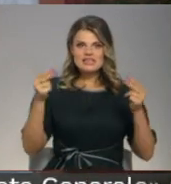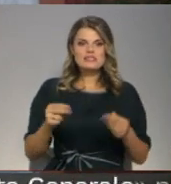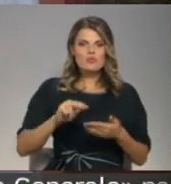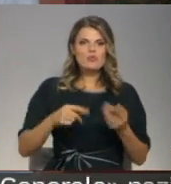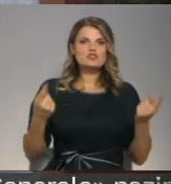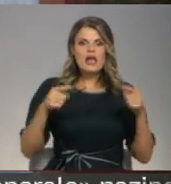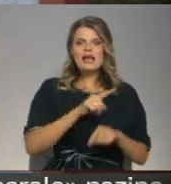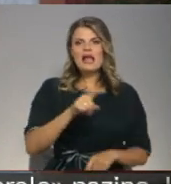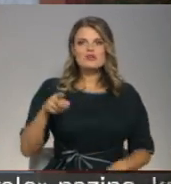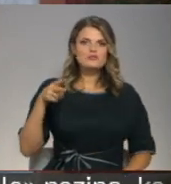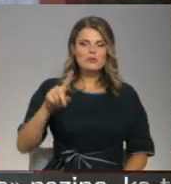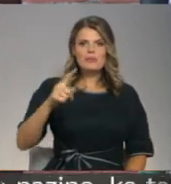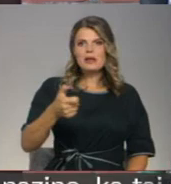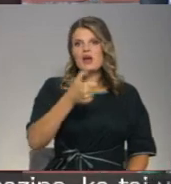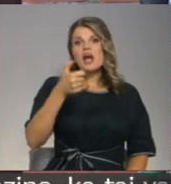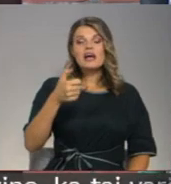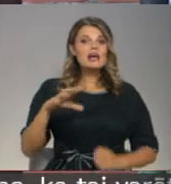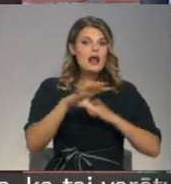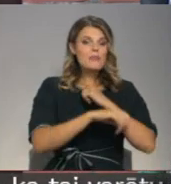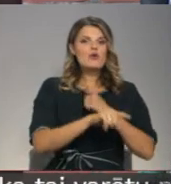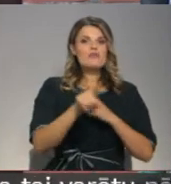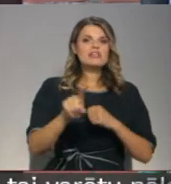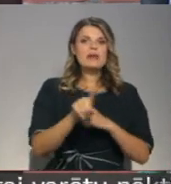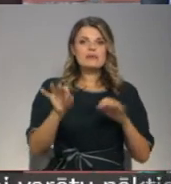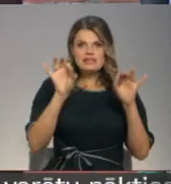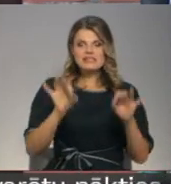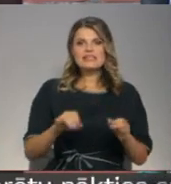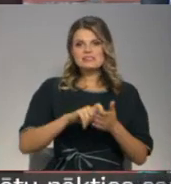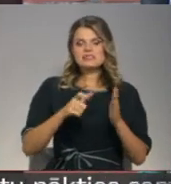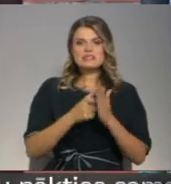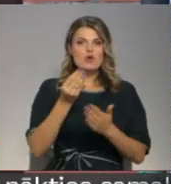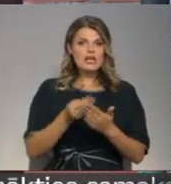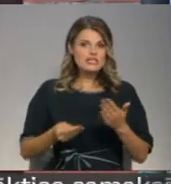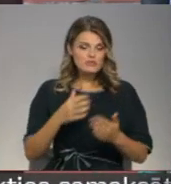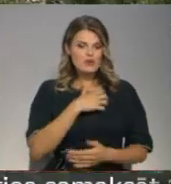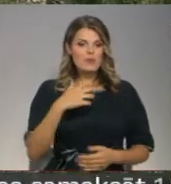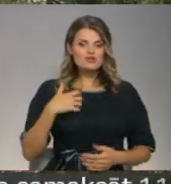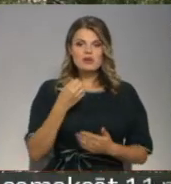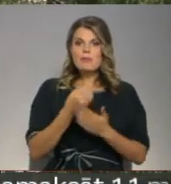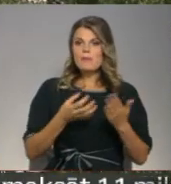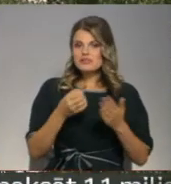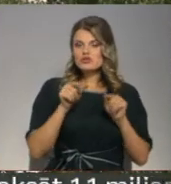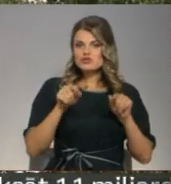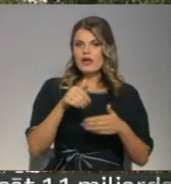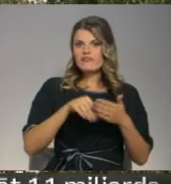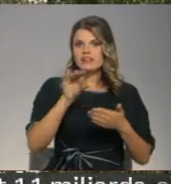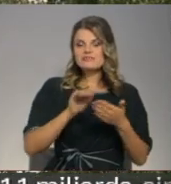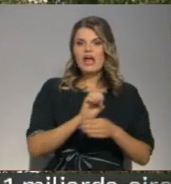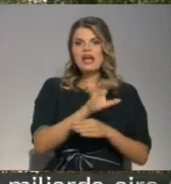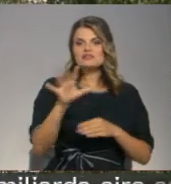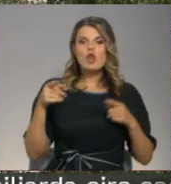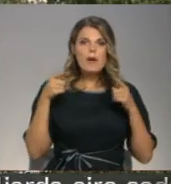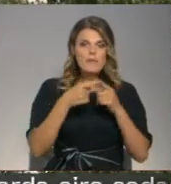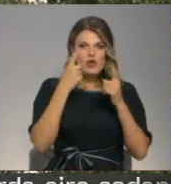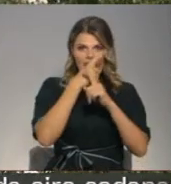laikā līdz 2001. Gada beigām, jo viņiem ir tiesības dzīvokli izpirkt. Pašvaldība skaidro, ka šādas vēstules izsūtījusi ar